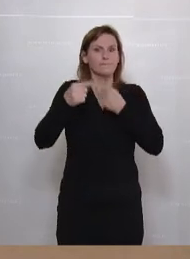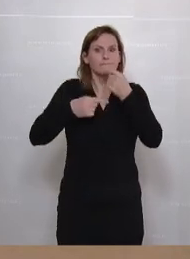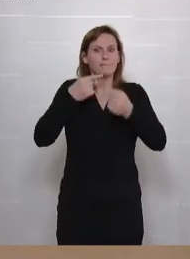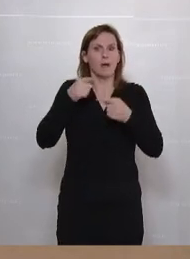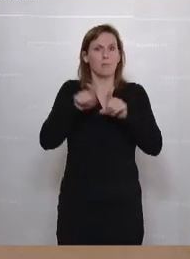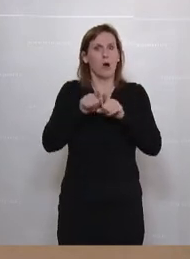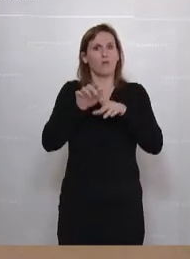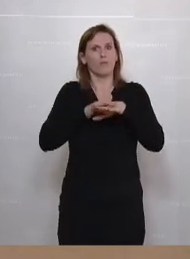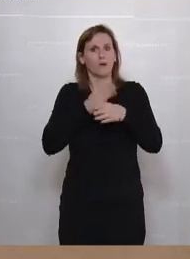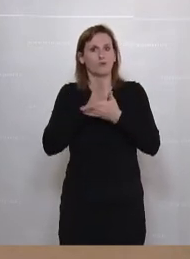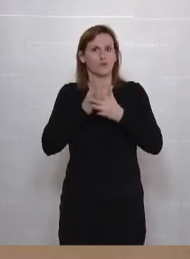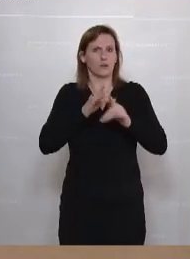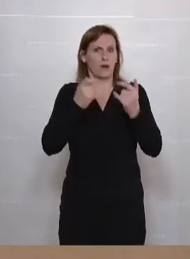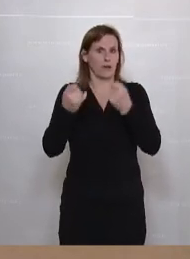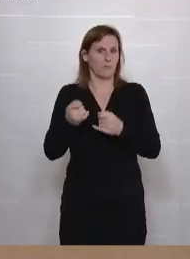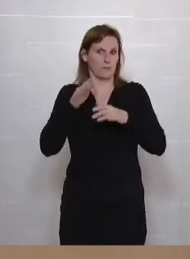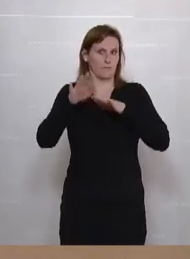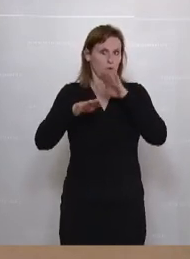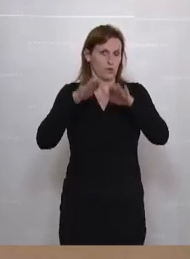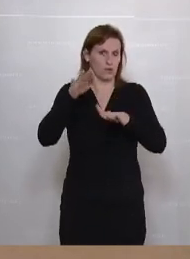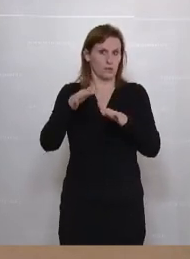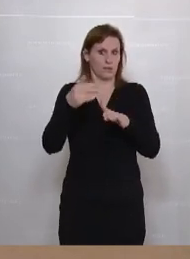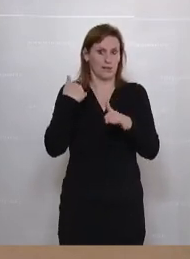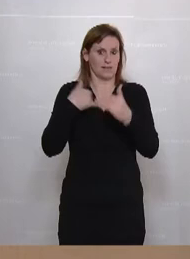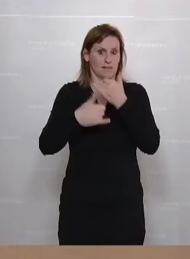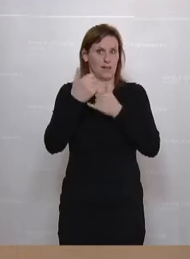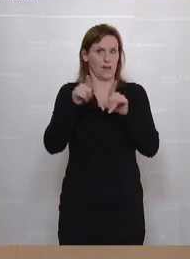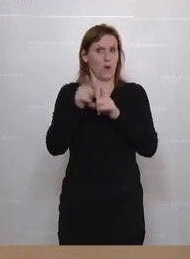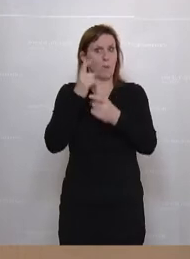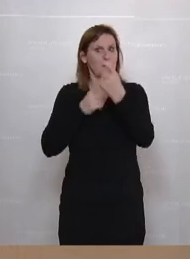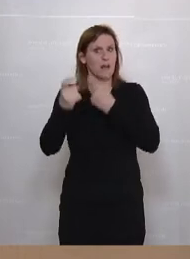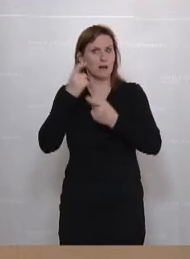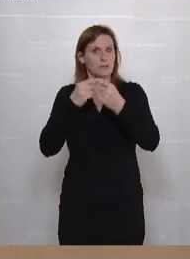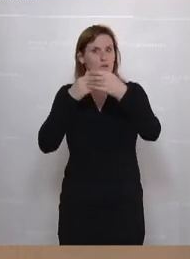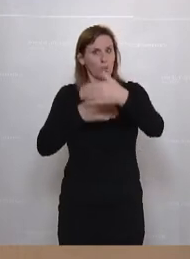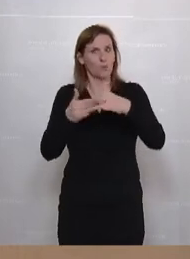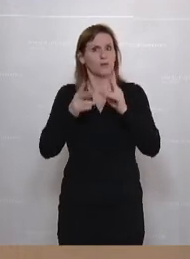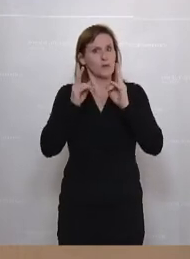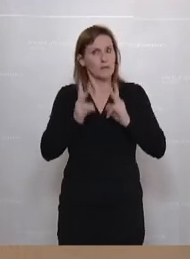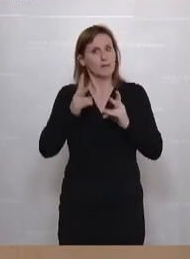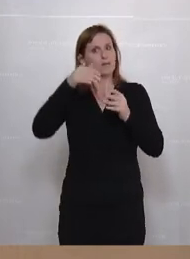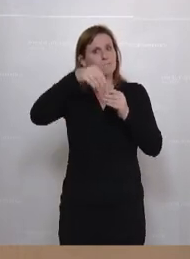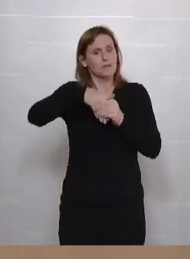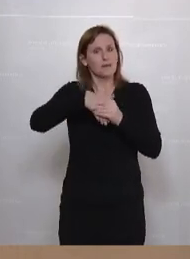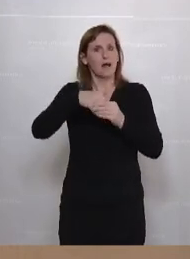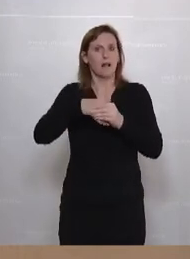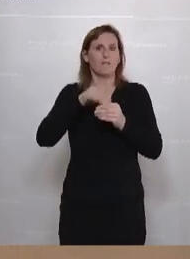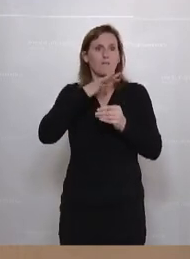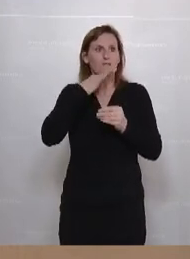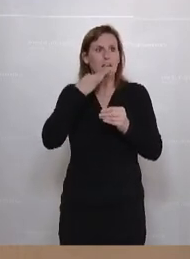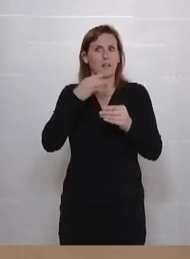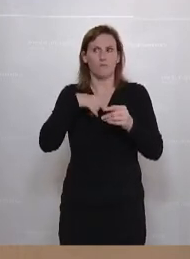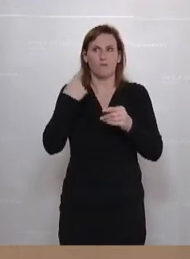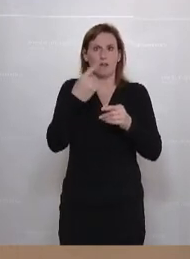Ich glaube, der Vorschlag, den die Kommission letztes Jahr vorgelegt hat, Asyl- und Migrationspakt, geht in die richtige Richtung und spiegelt vieles wider, was wir auch als